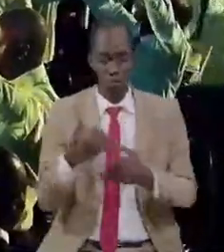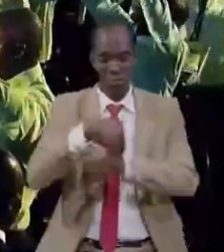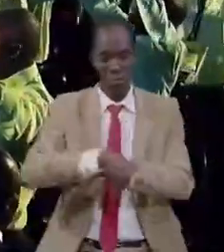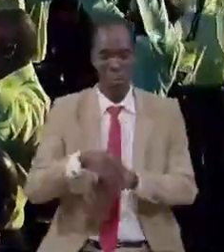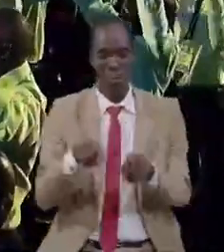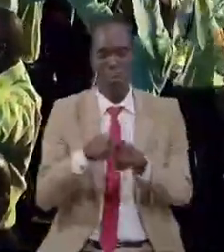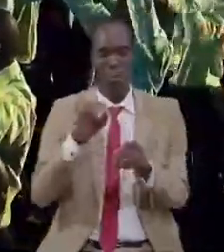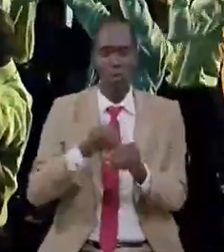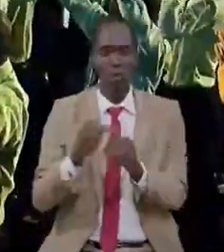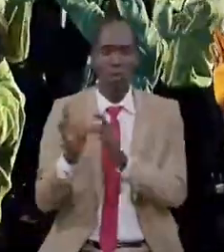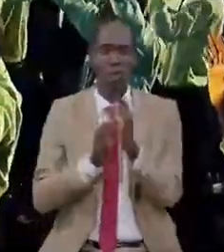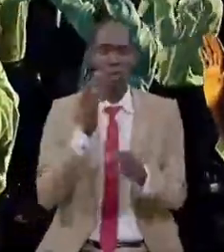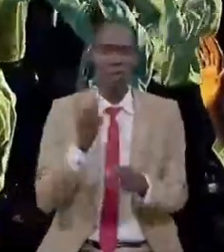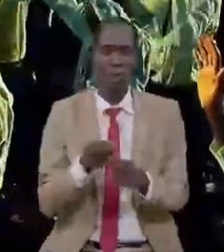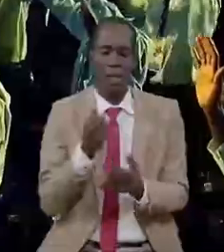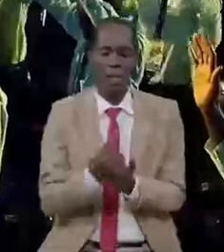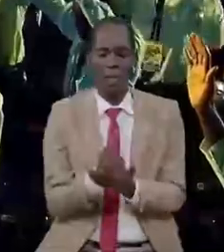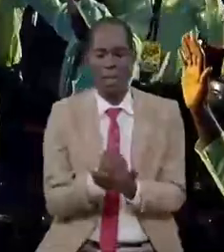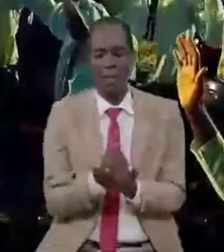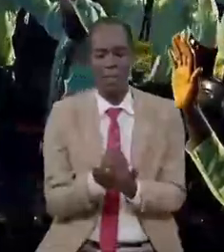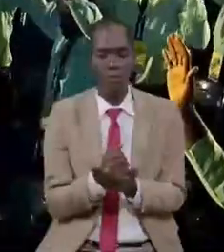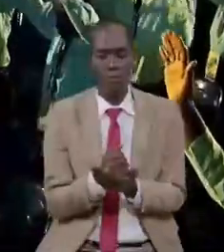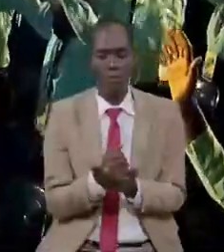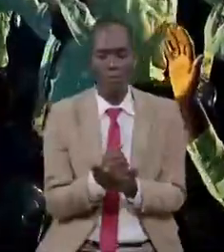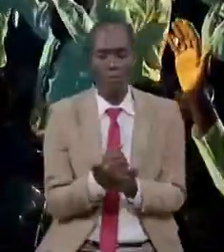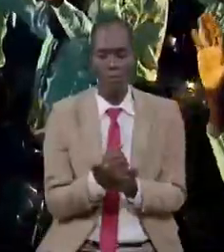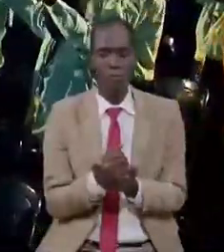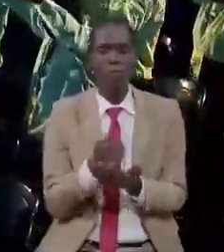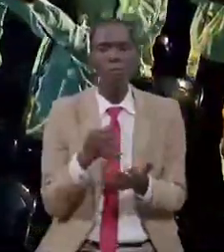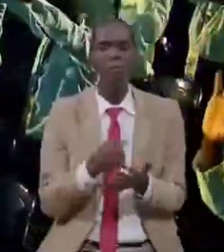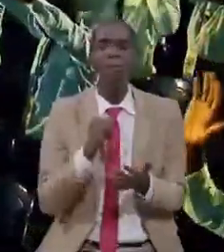au nom de Jésus. C'est fait.